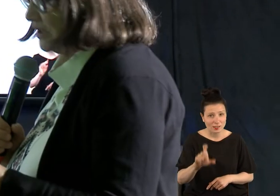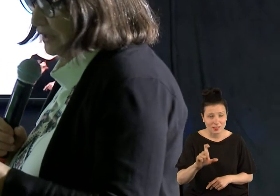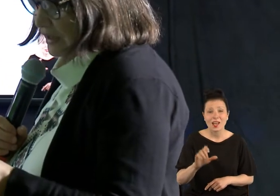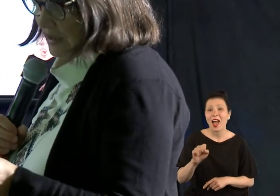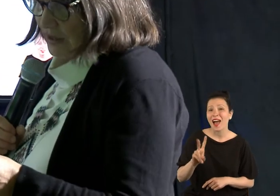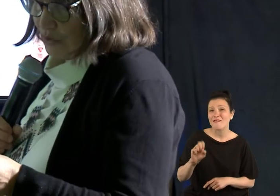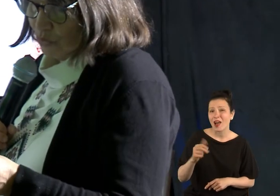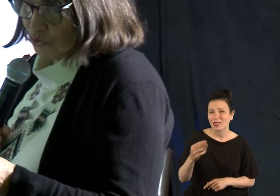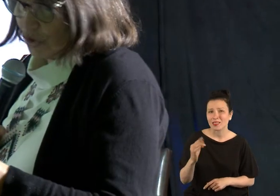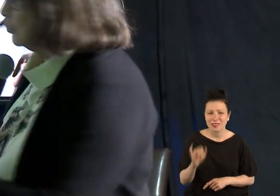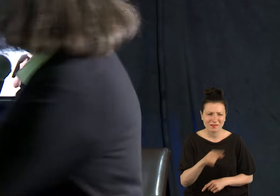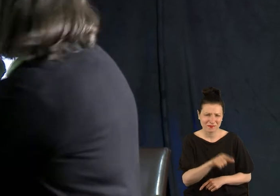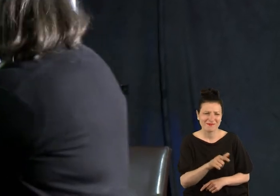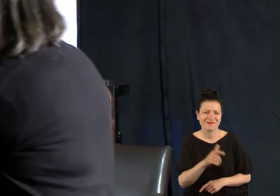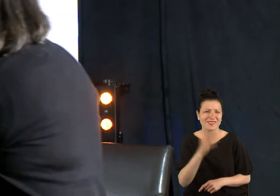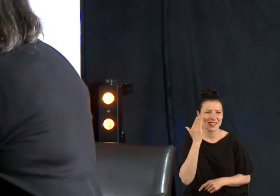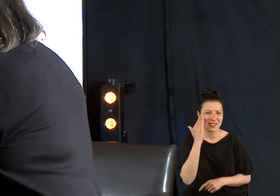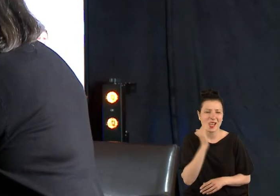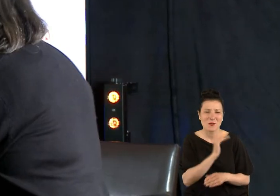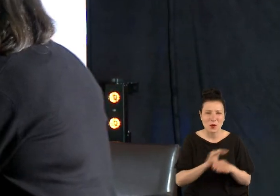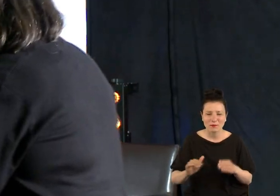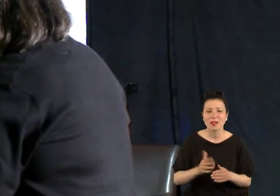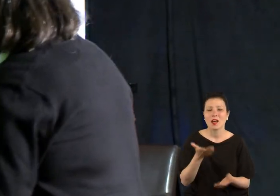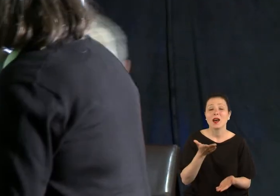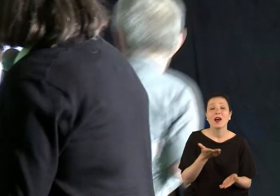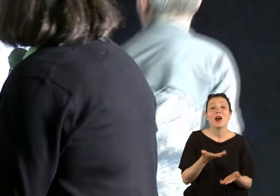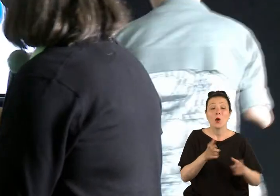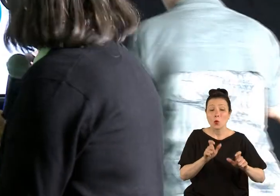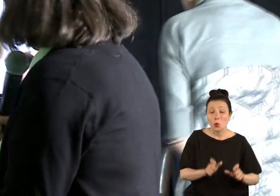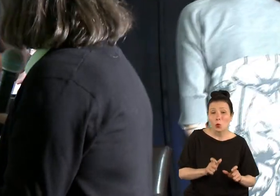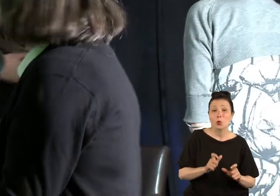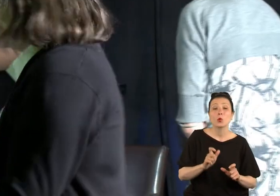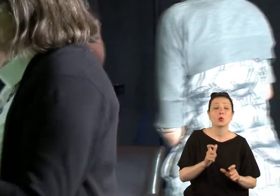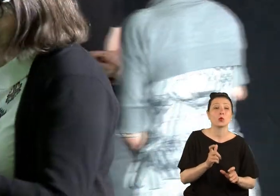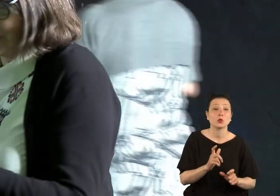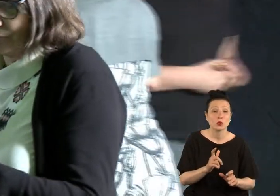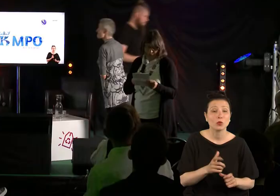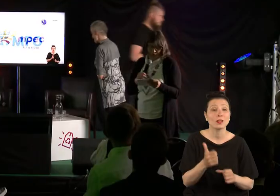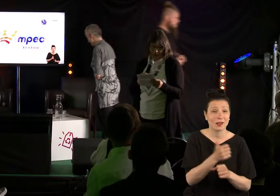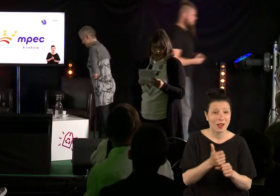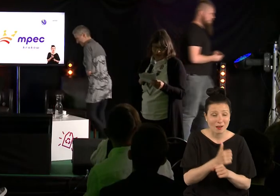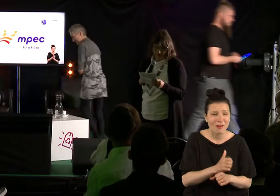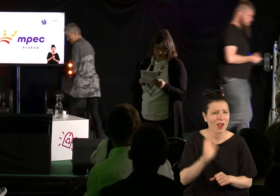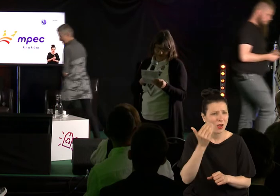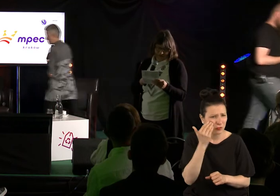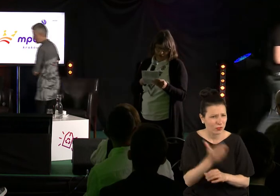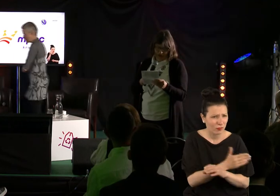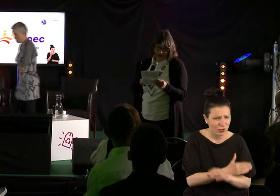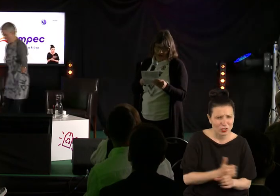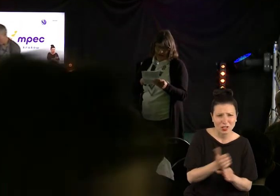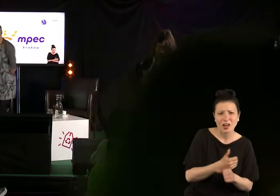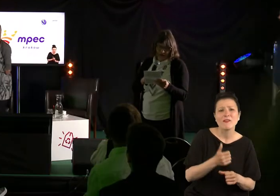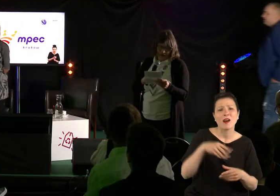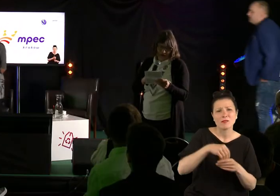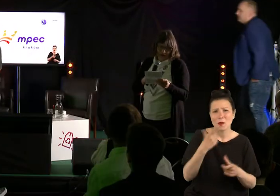proszę, usiądź już przy kawie, dowiedz się, która jest biała, która jest czarna, bo były osobne